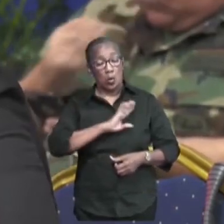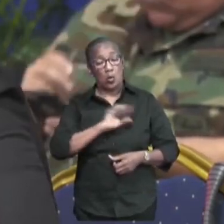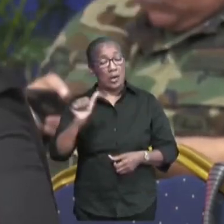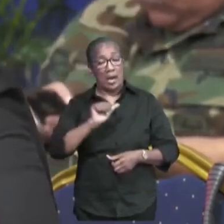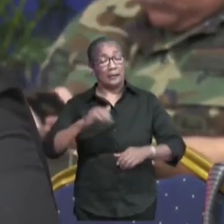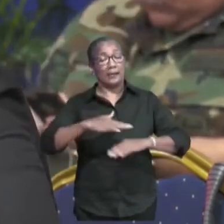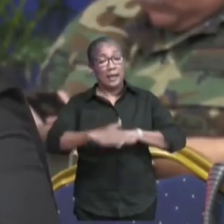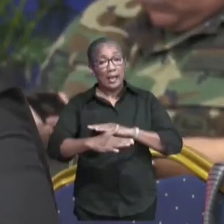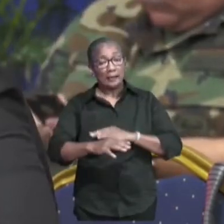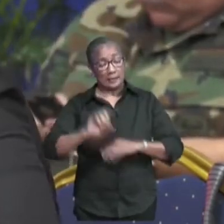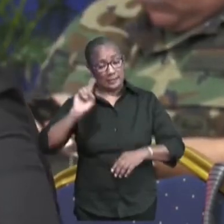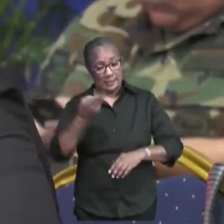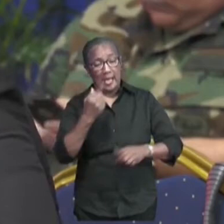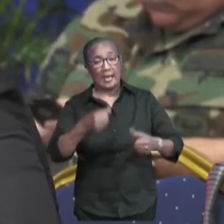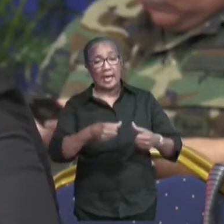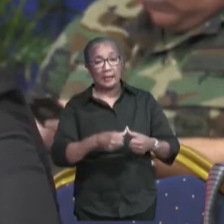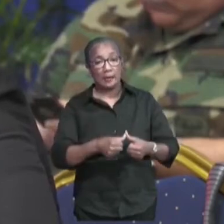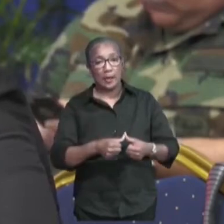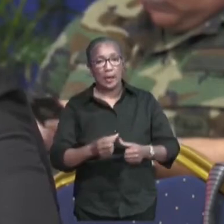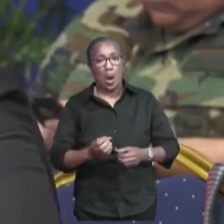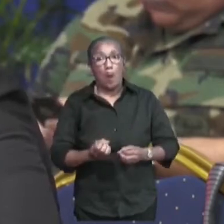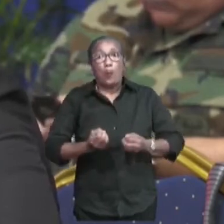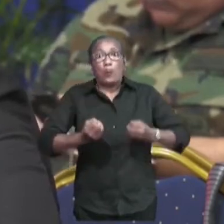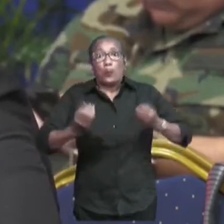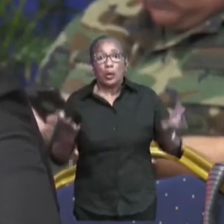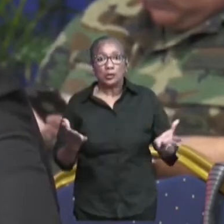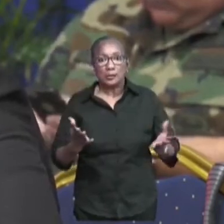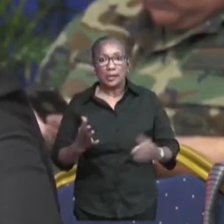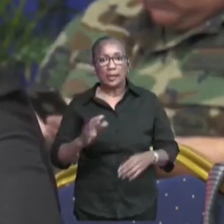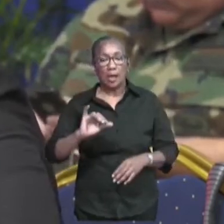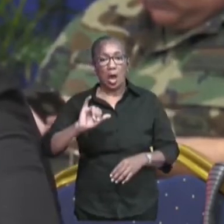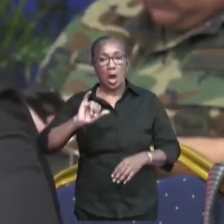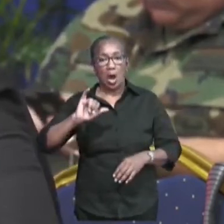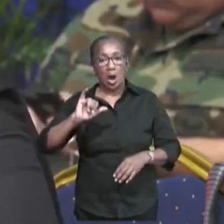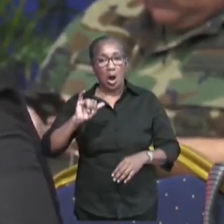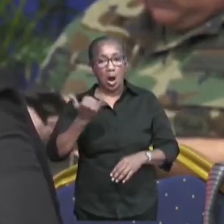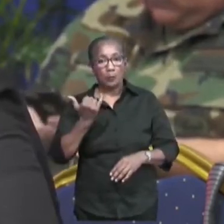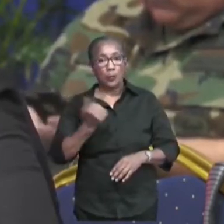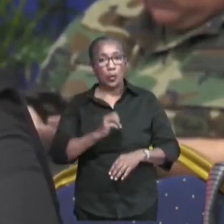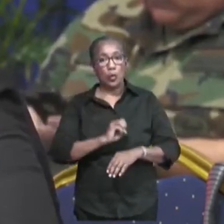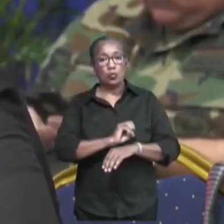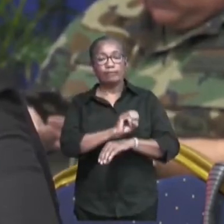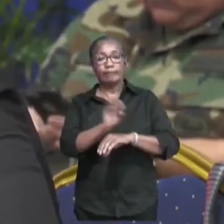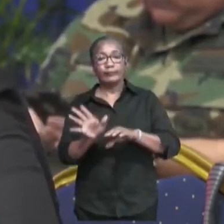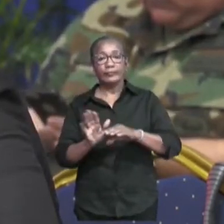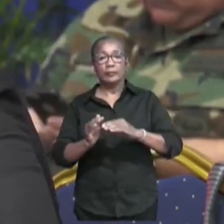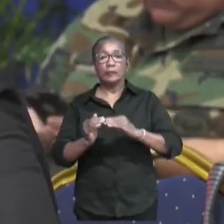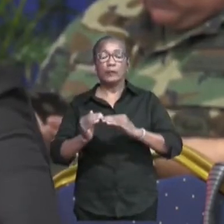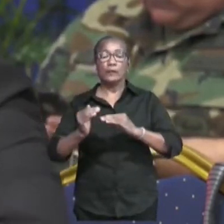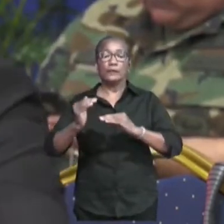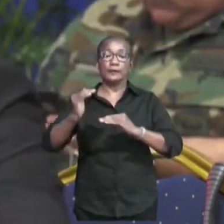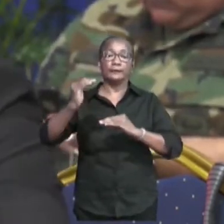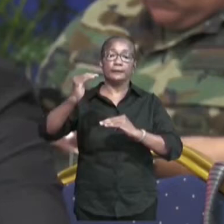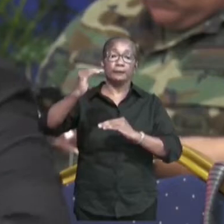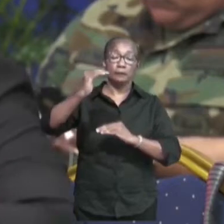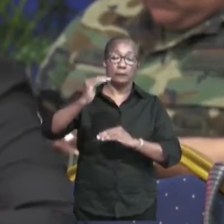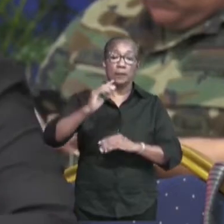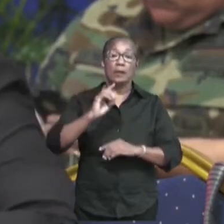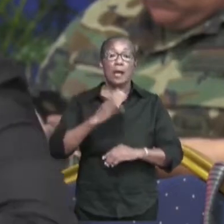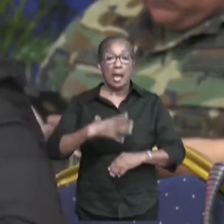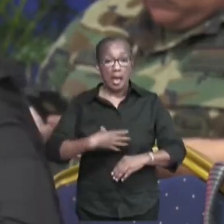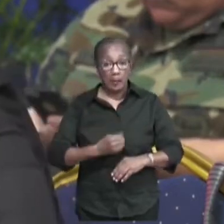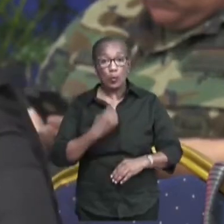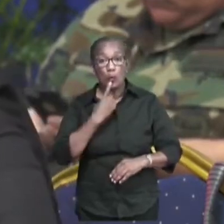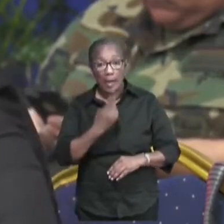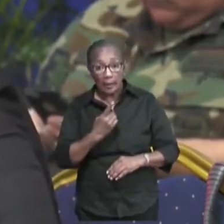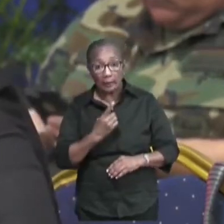te noemen. En plotseling zie je een surge. Plotseling zie je een stijging in COVID. Let wel, ze hadden